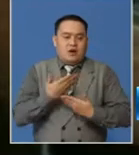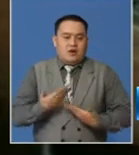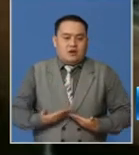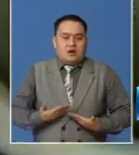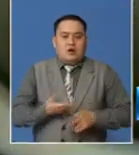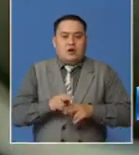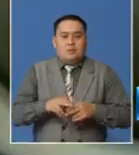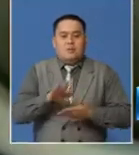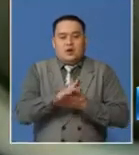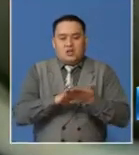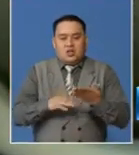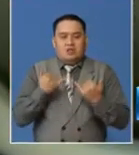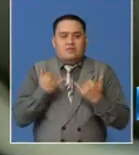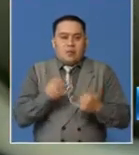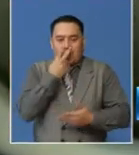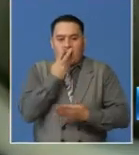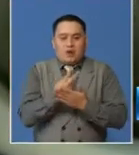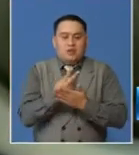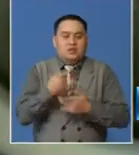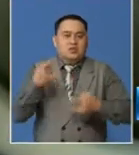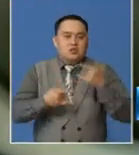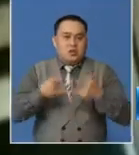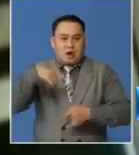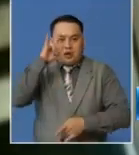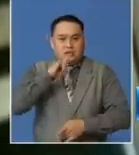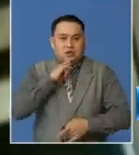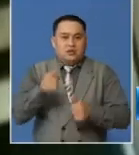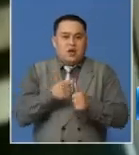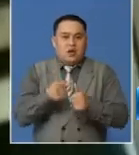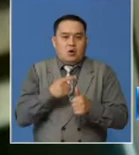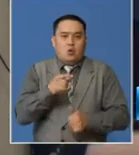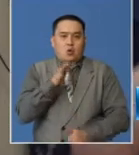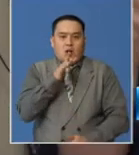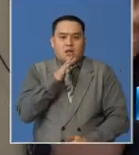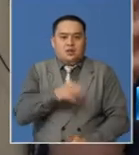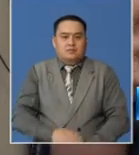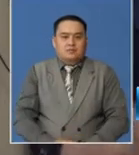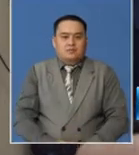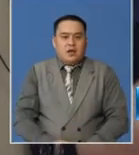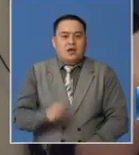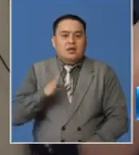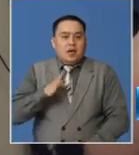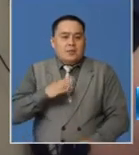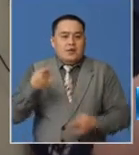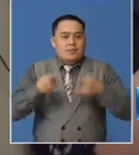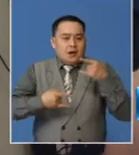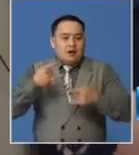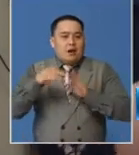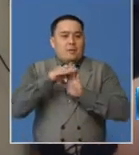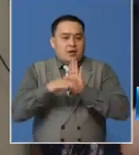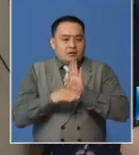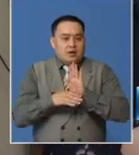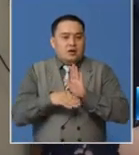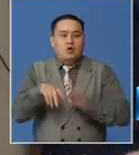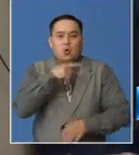Первая часовая программа, которая транслировалась по телеканалу «Казахстан», называлась «Уахат». И там, естественно, были программы, то есть сюжеты